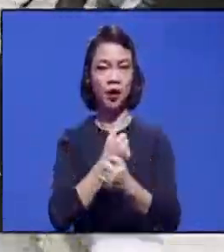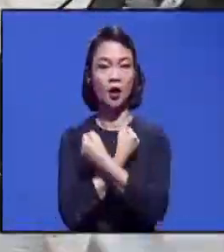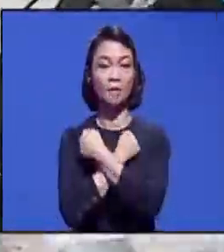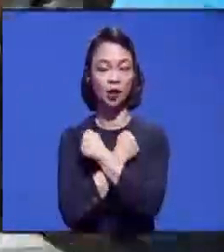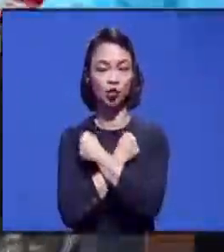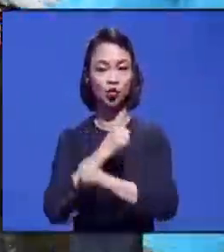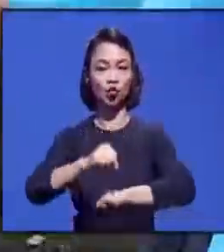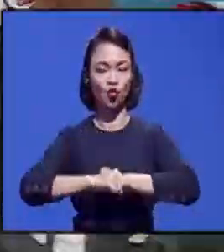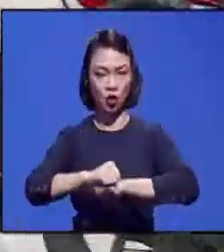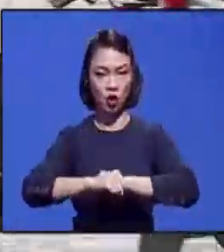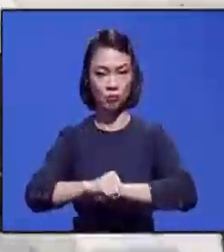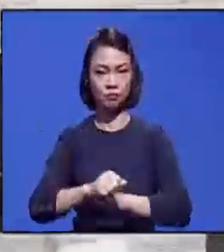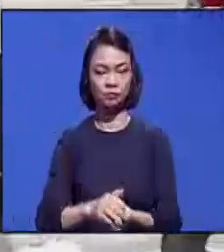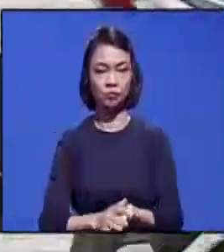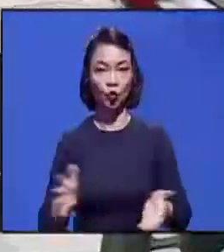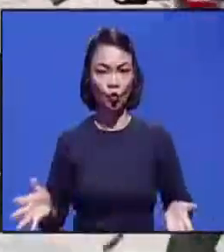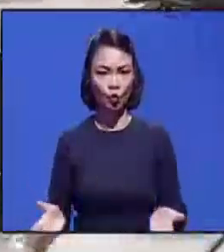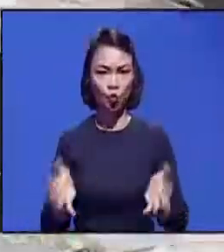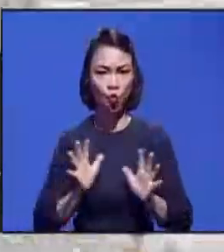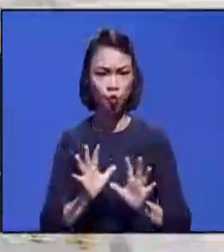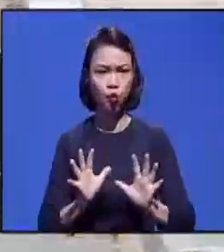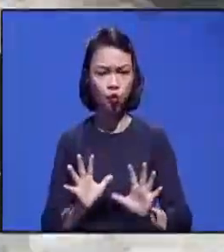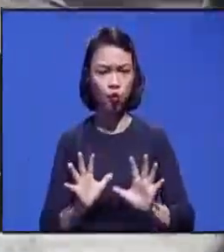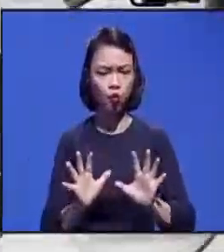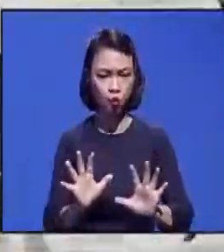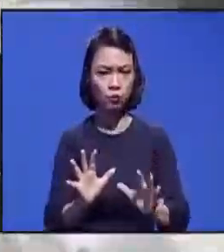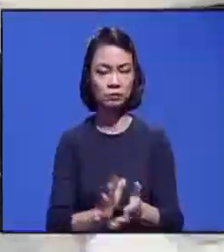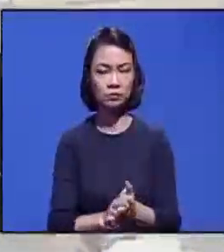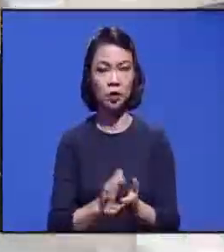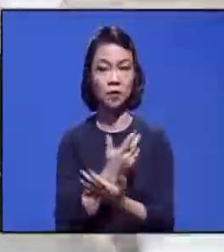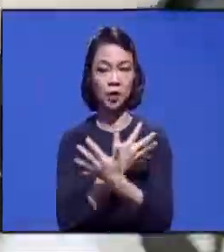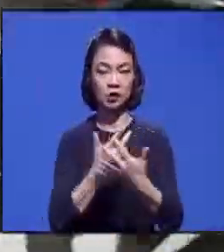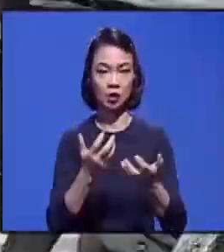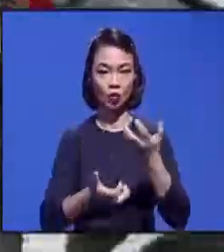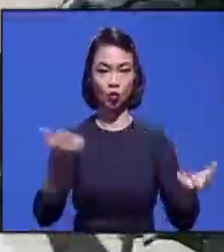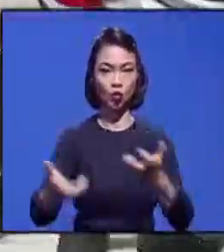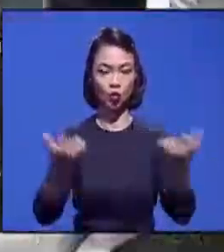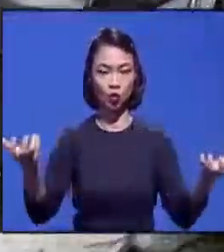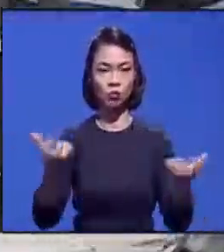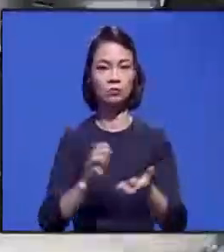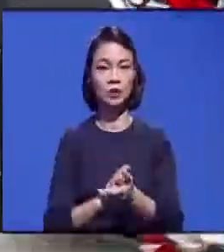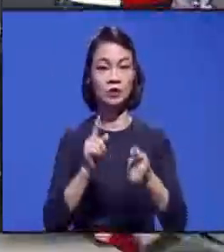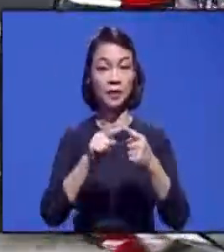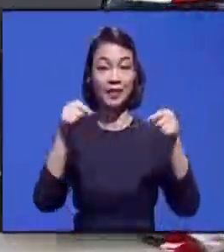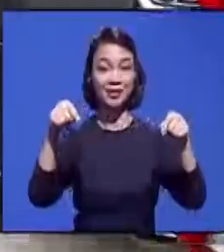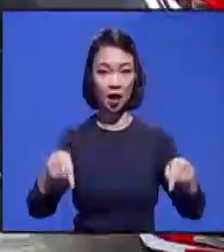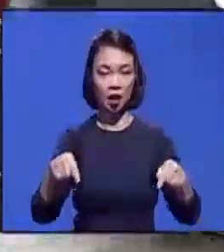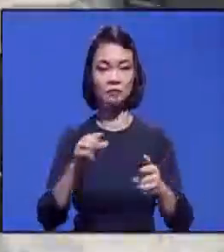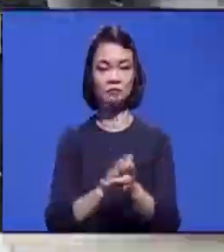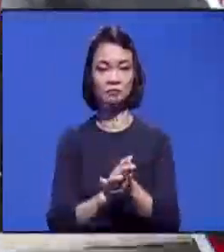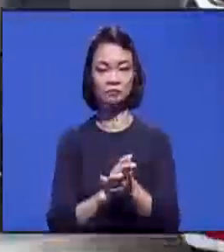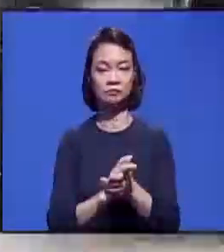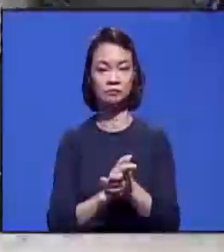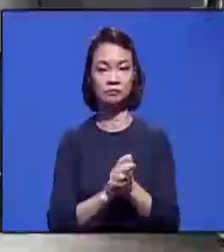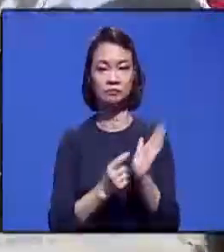gabungan masih terus memukul mundur ataupun memecah massa yang ada hingga saat ini di gambar yang Benny dan